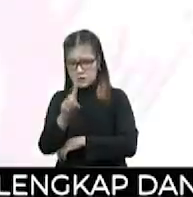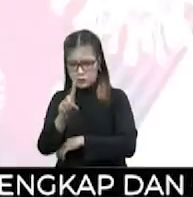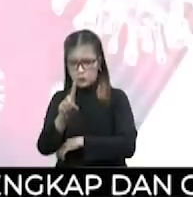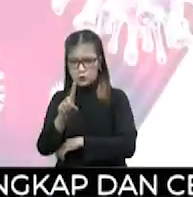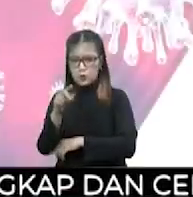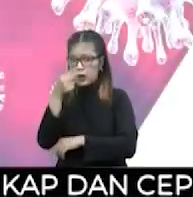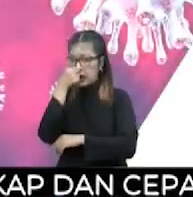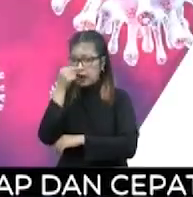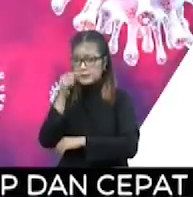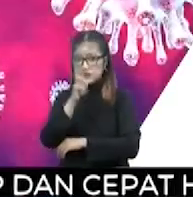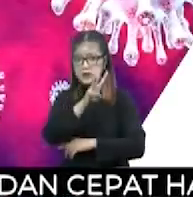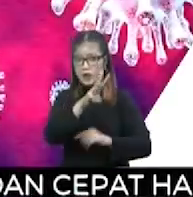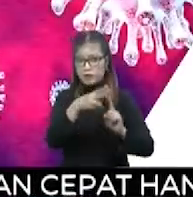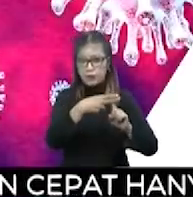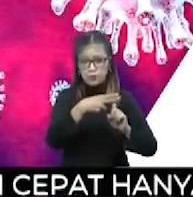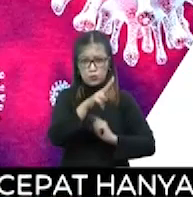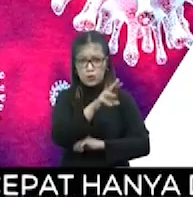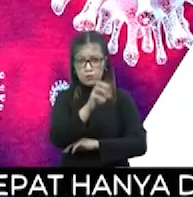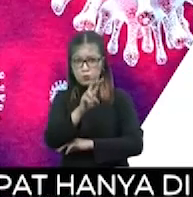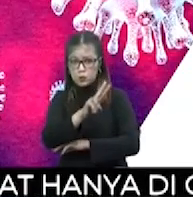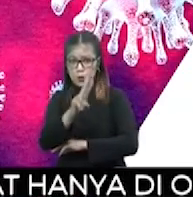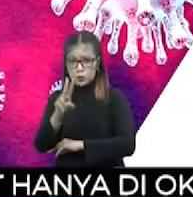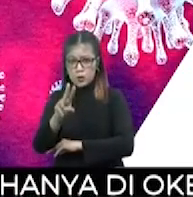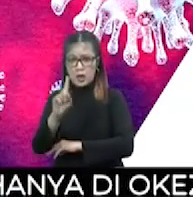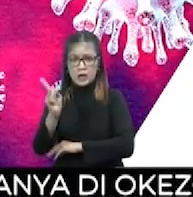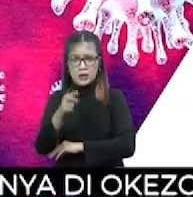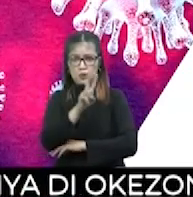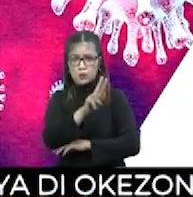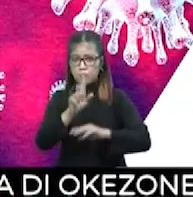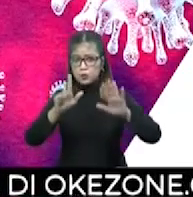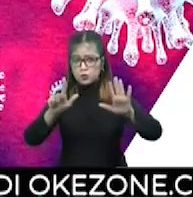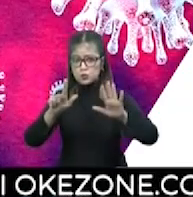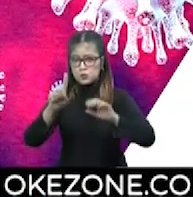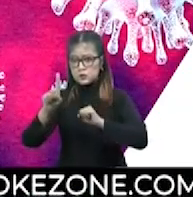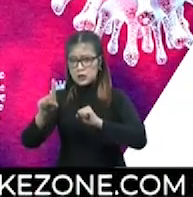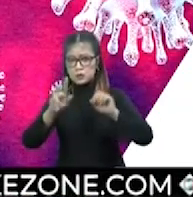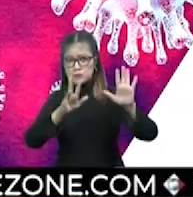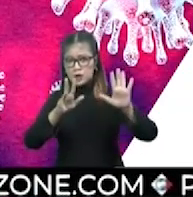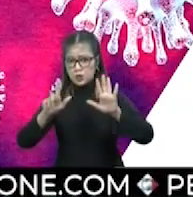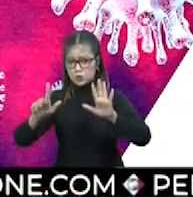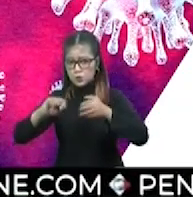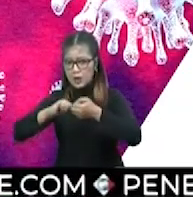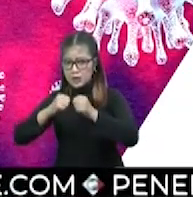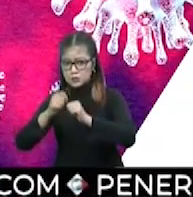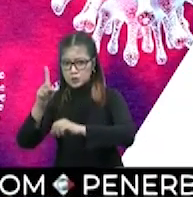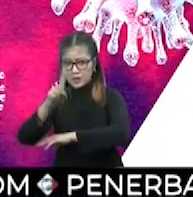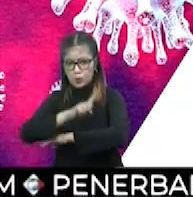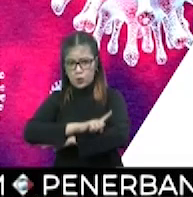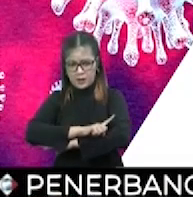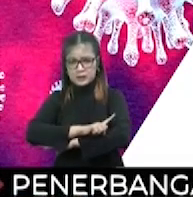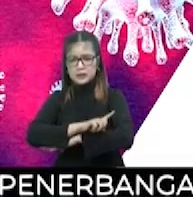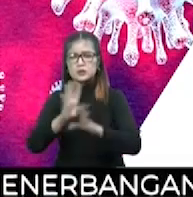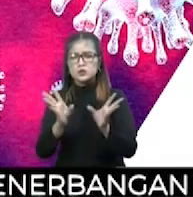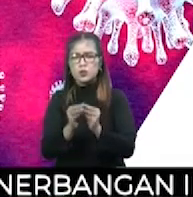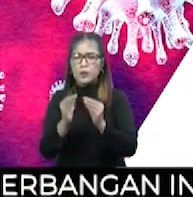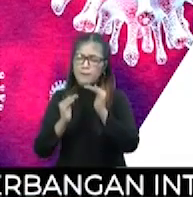Kamis 3 Februari 2022, penambahan kasus COVID-19 mencapai 27.197 kasus dalam sehari. Angka ini tertinggi